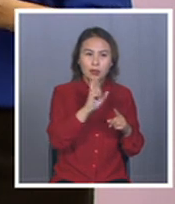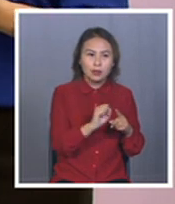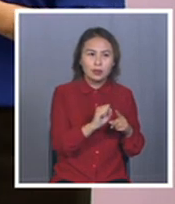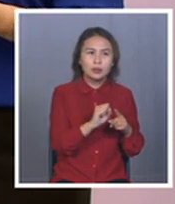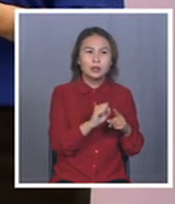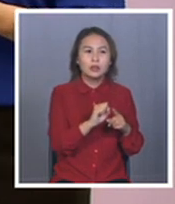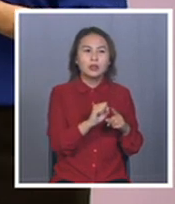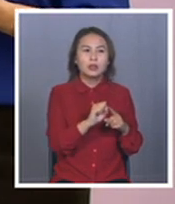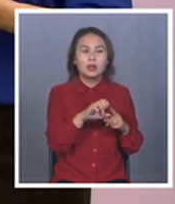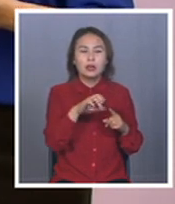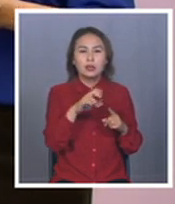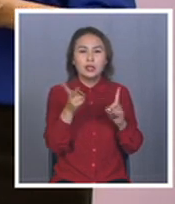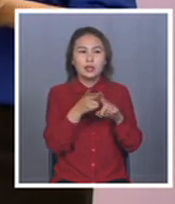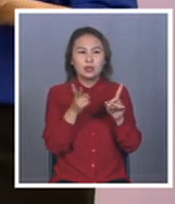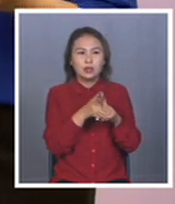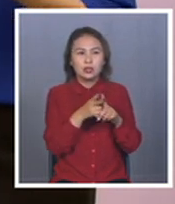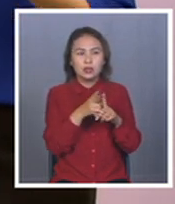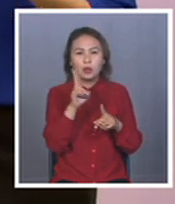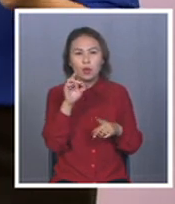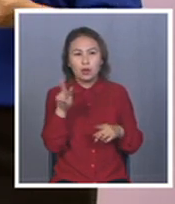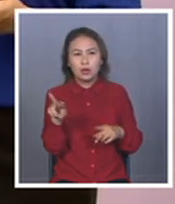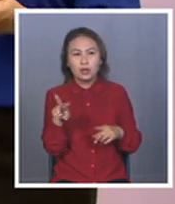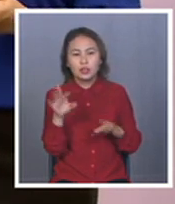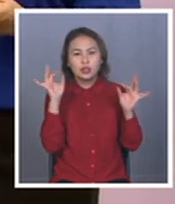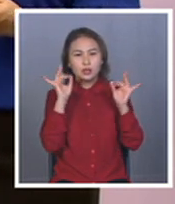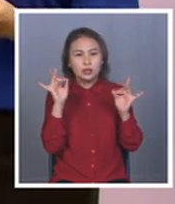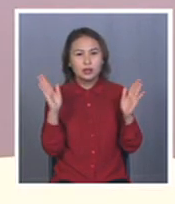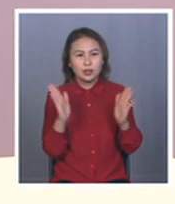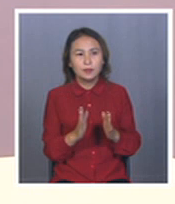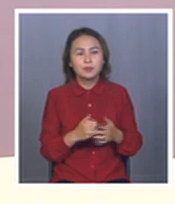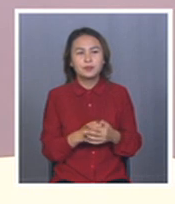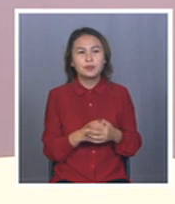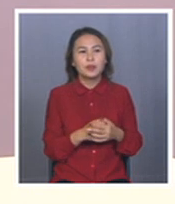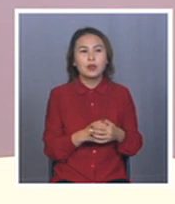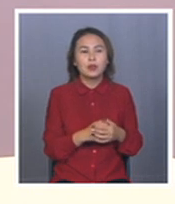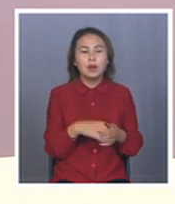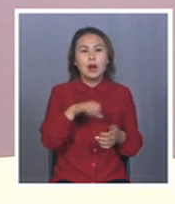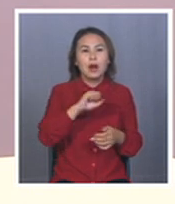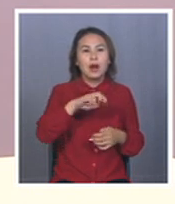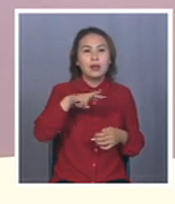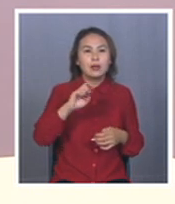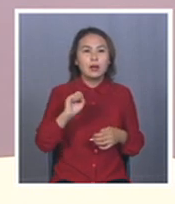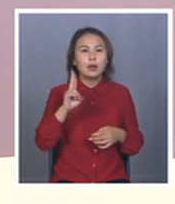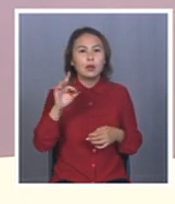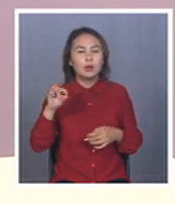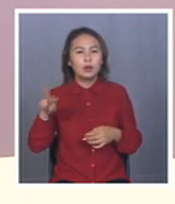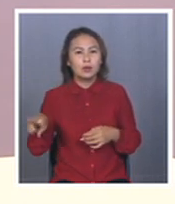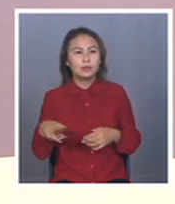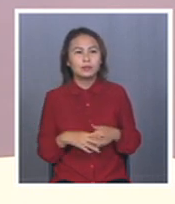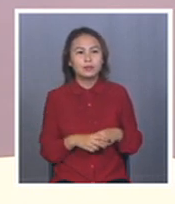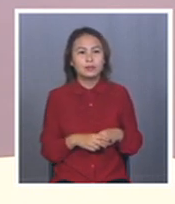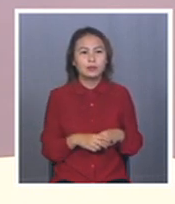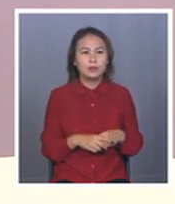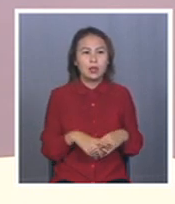тұр, ал екіншісі көл жіңішке айтылып тұр. Ала көл.